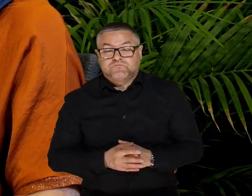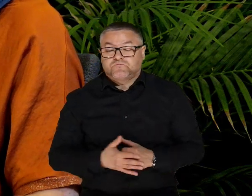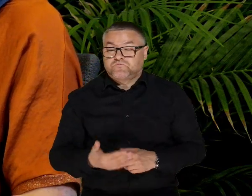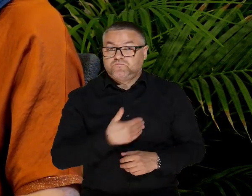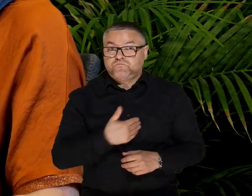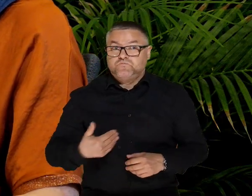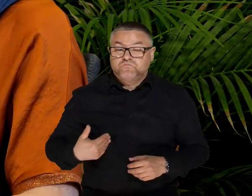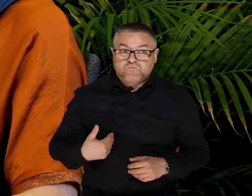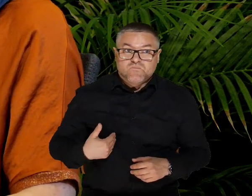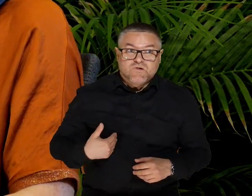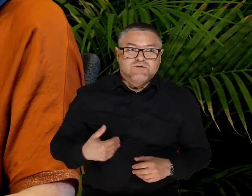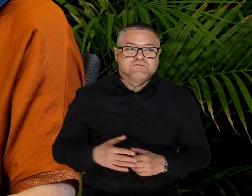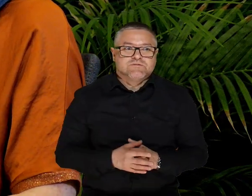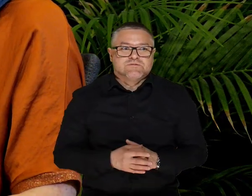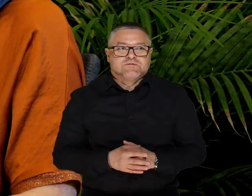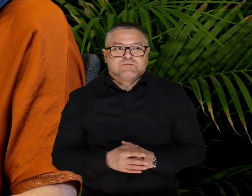polskie, nieżydowskie